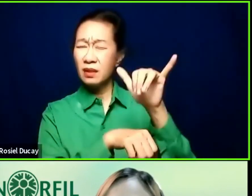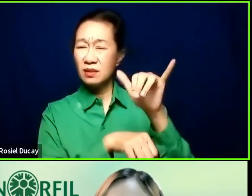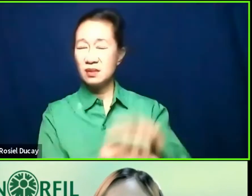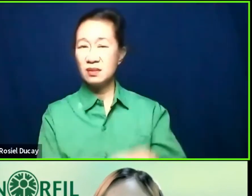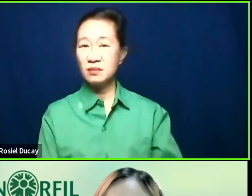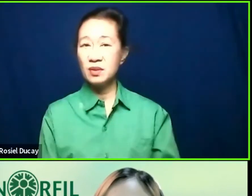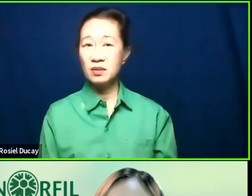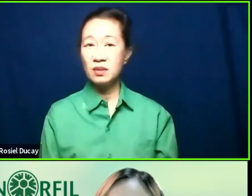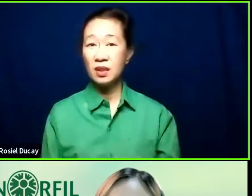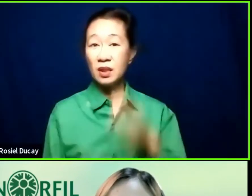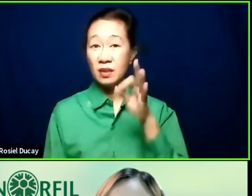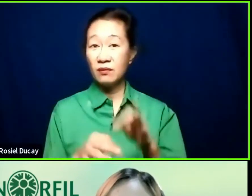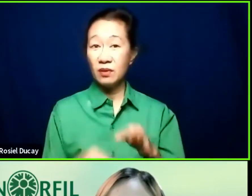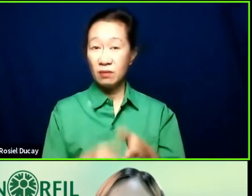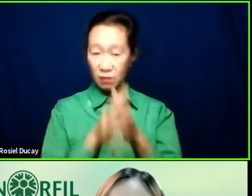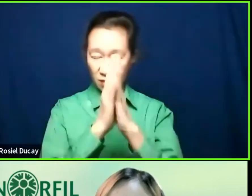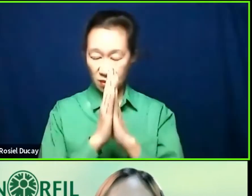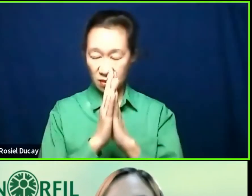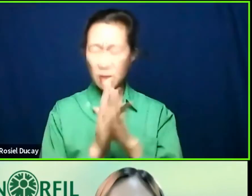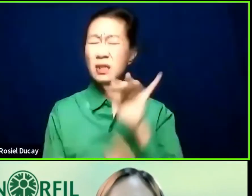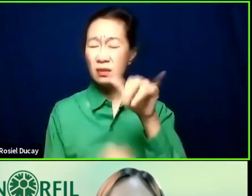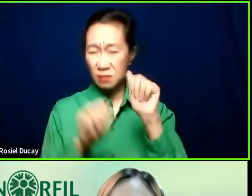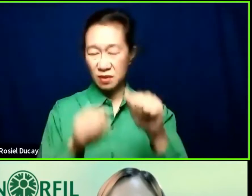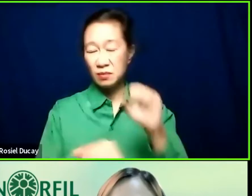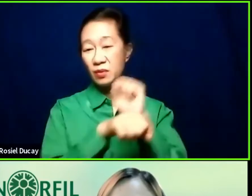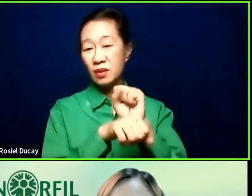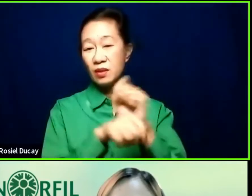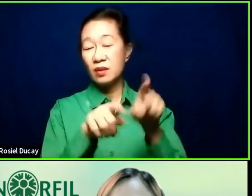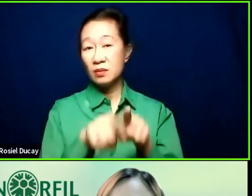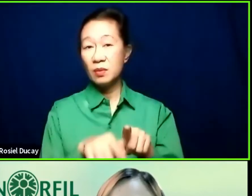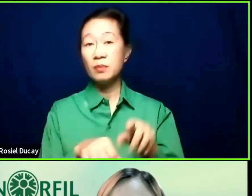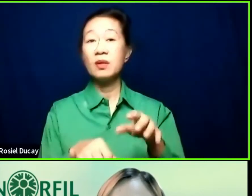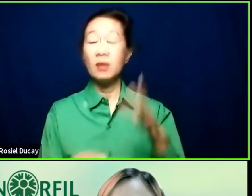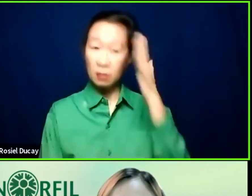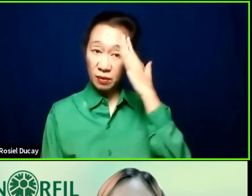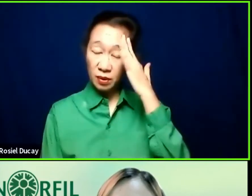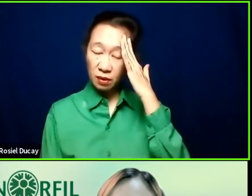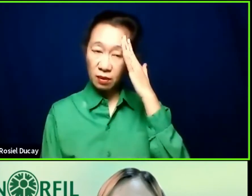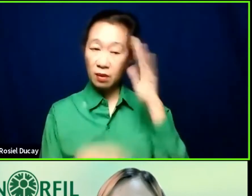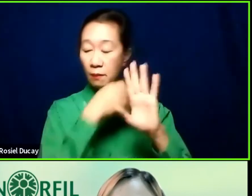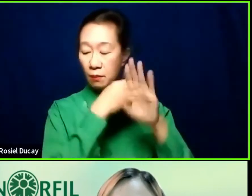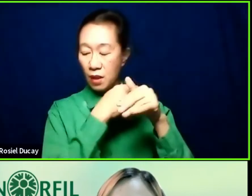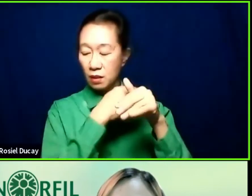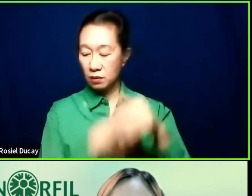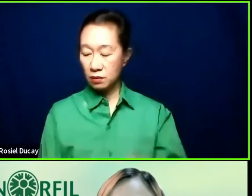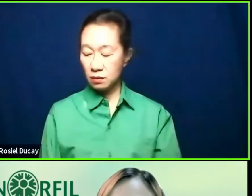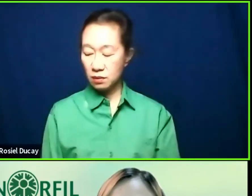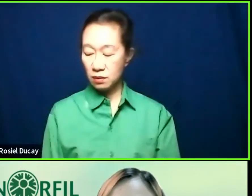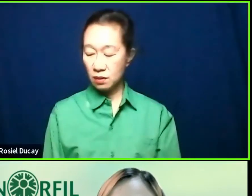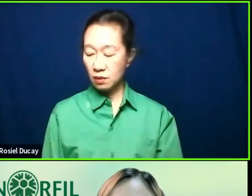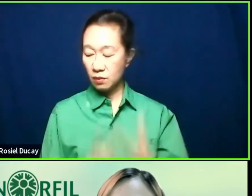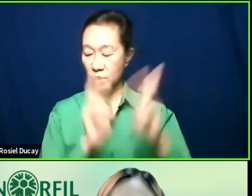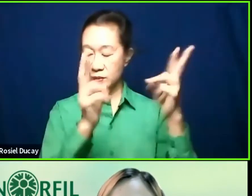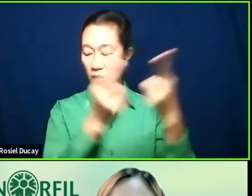if you ask me, pwede po siyang magtrabaho as long as ma-identify natin, going back to the webinar